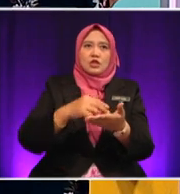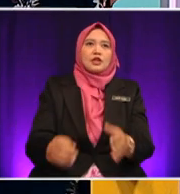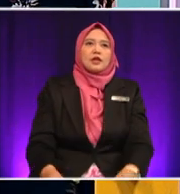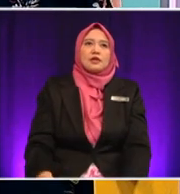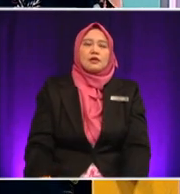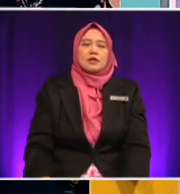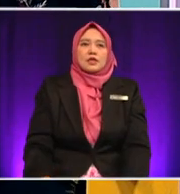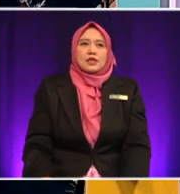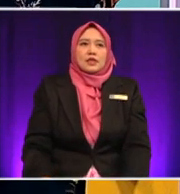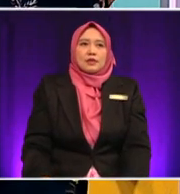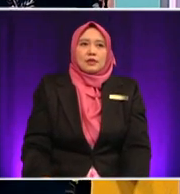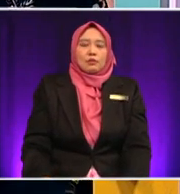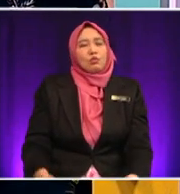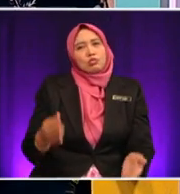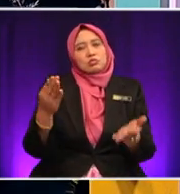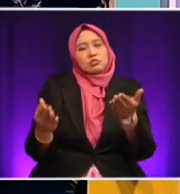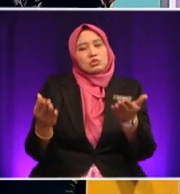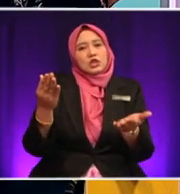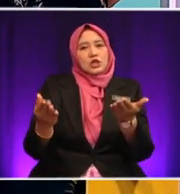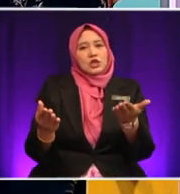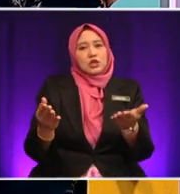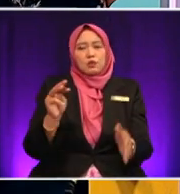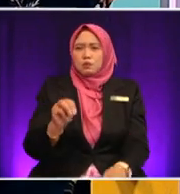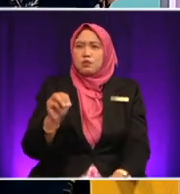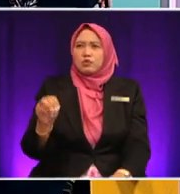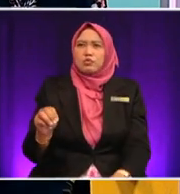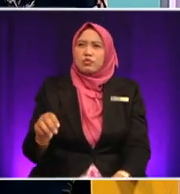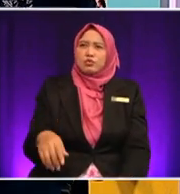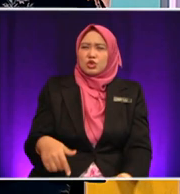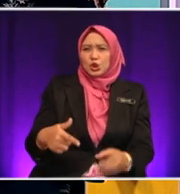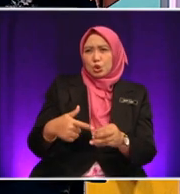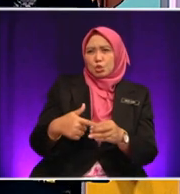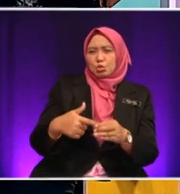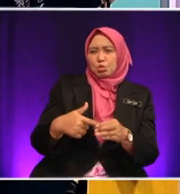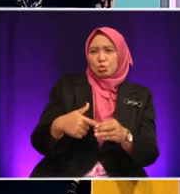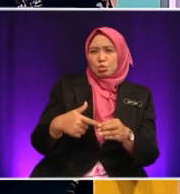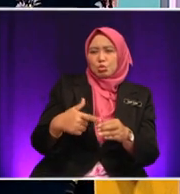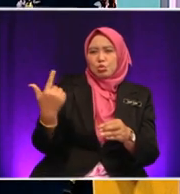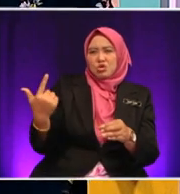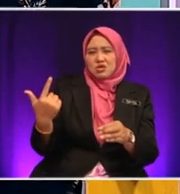sebab murid diluarsanya mungkin fiqih Cikgu macam mana Ini saya baca